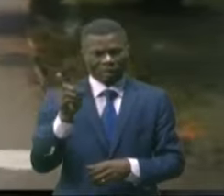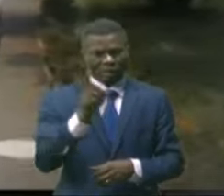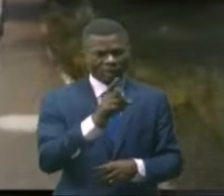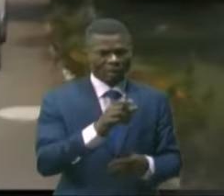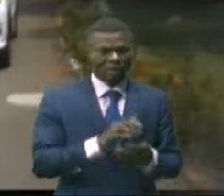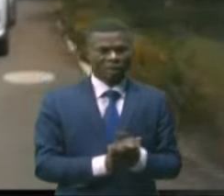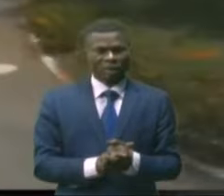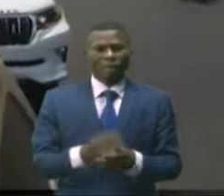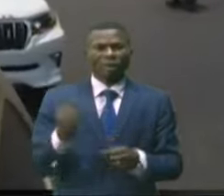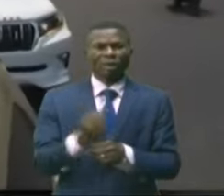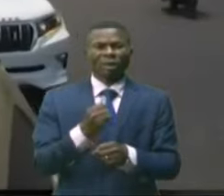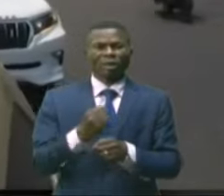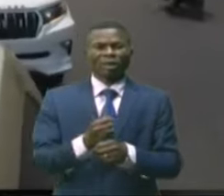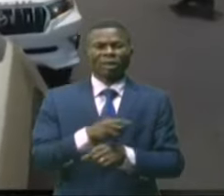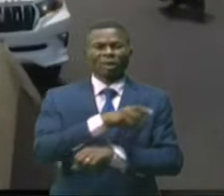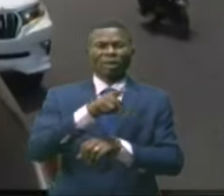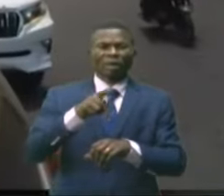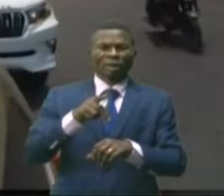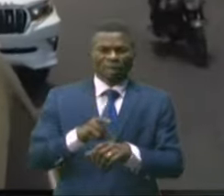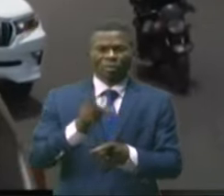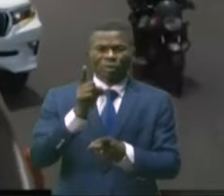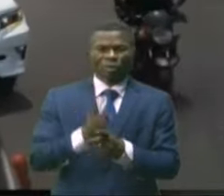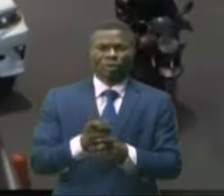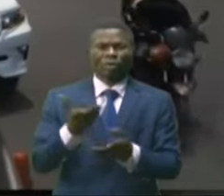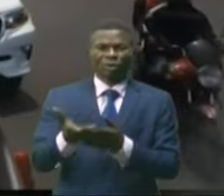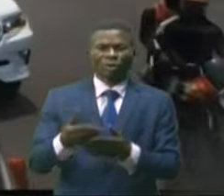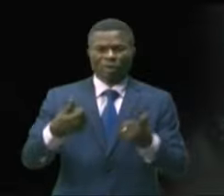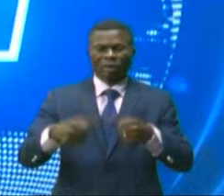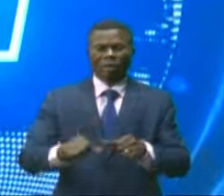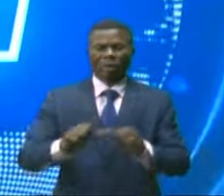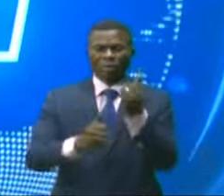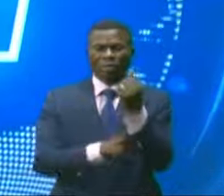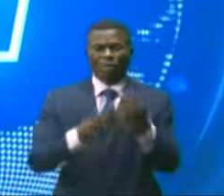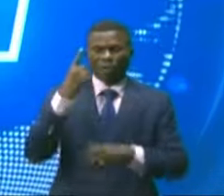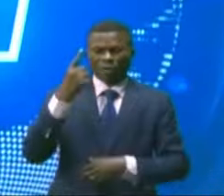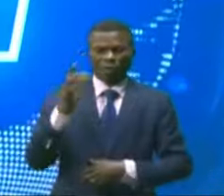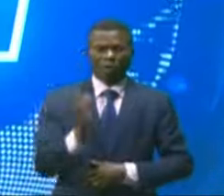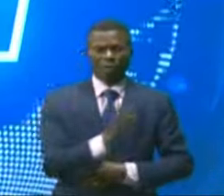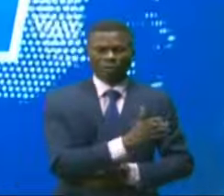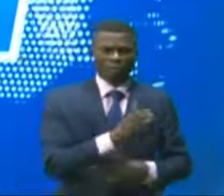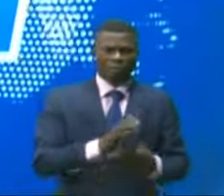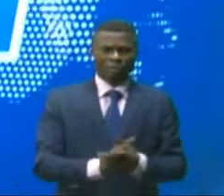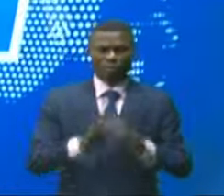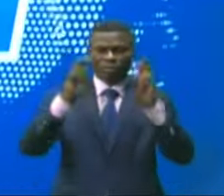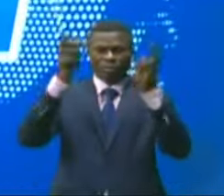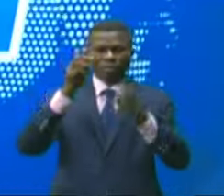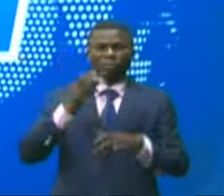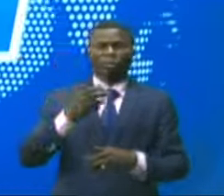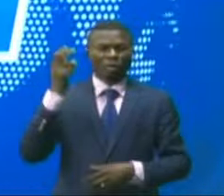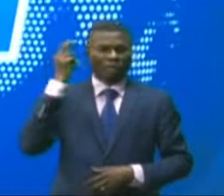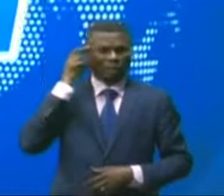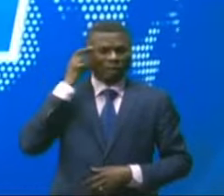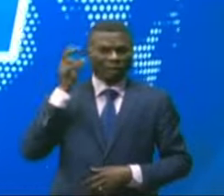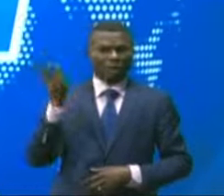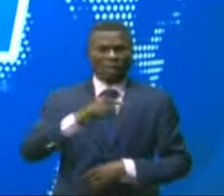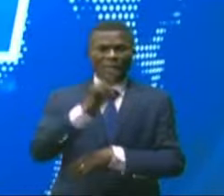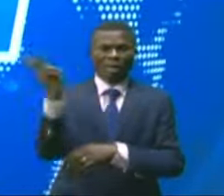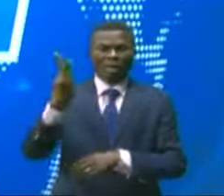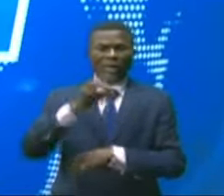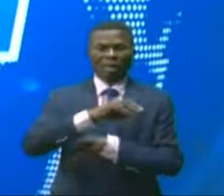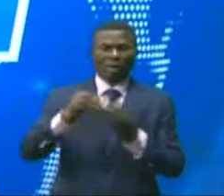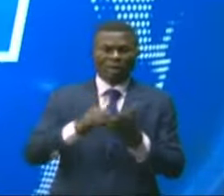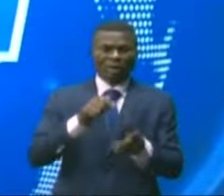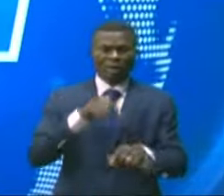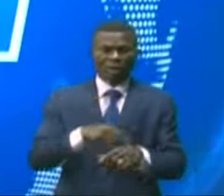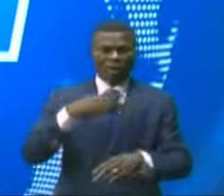plus précisément à Uvira, afin de commencer leur mission d'itinérance. Dans la ville de Kananga, province du Kasaï central, l'heure